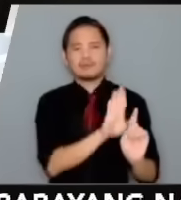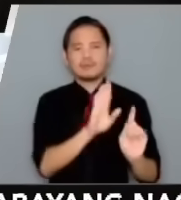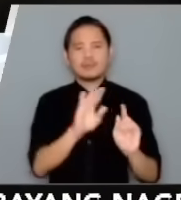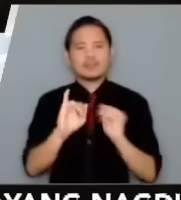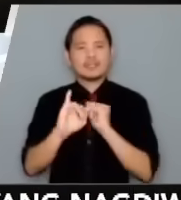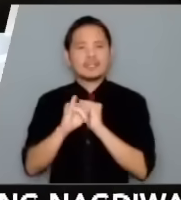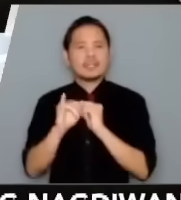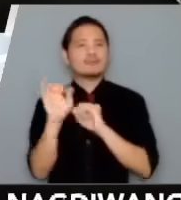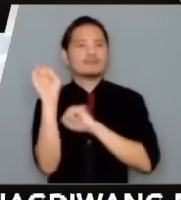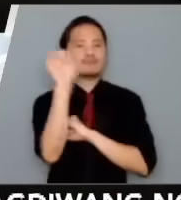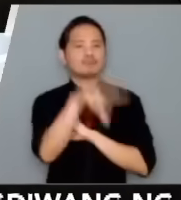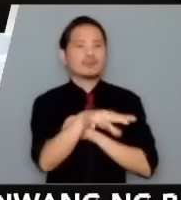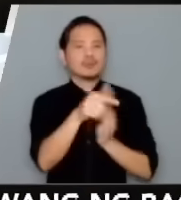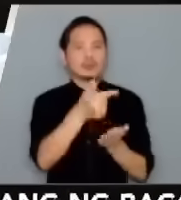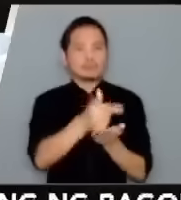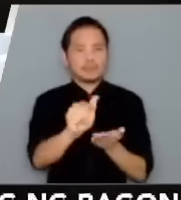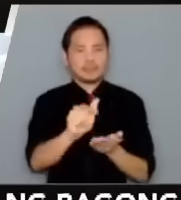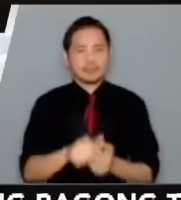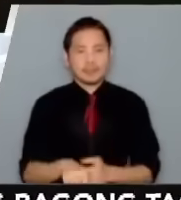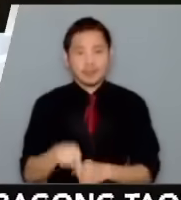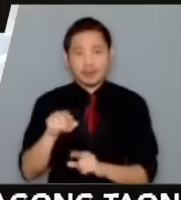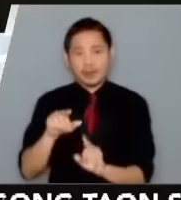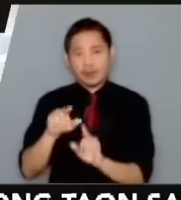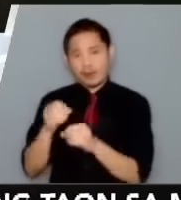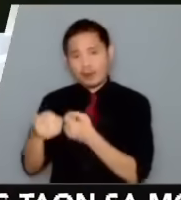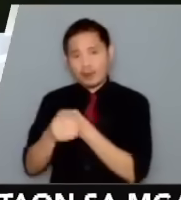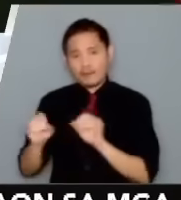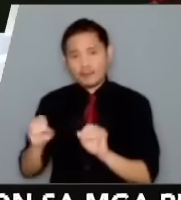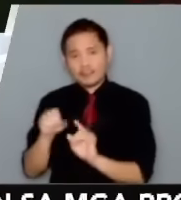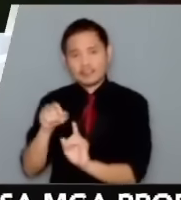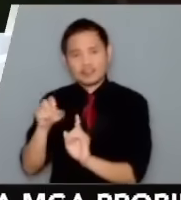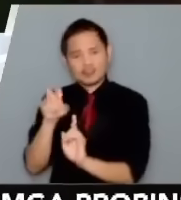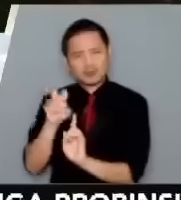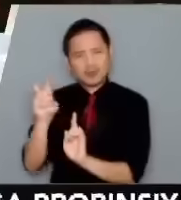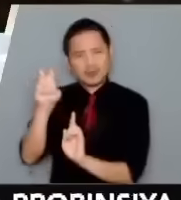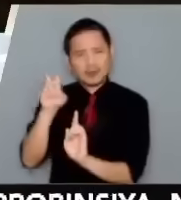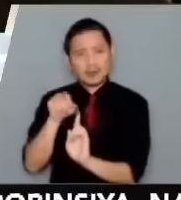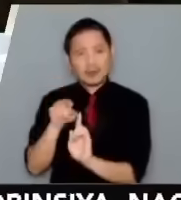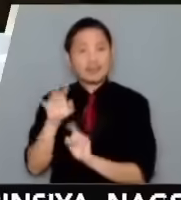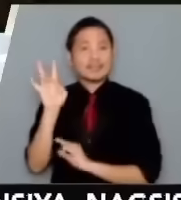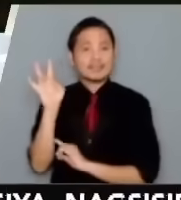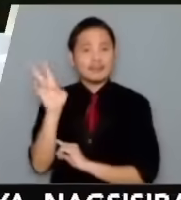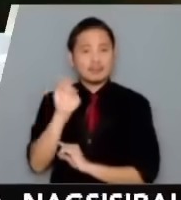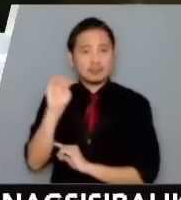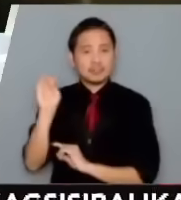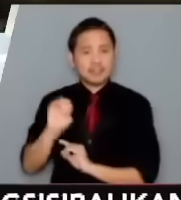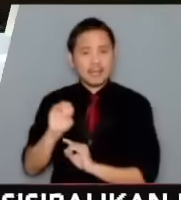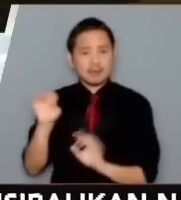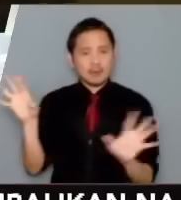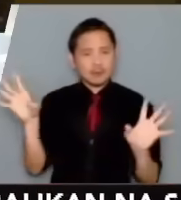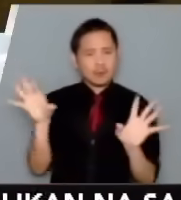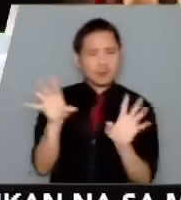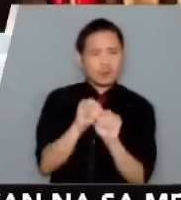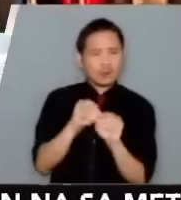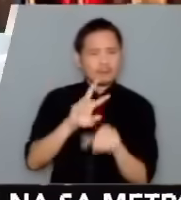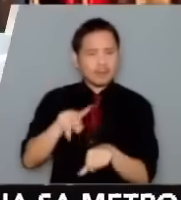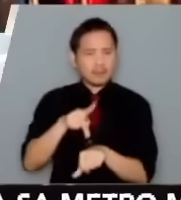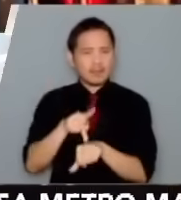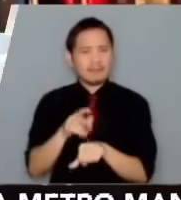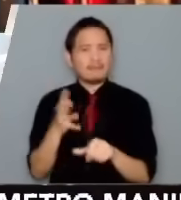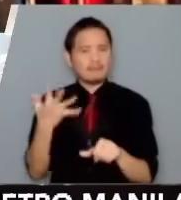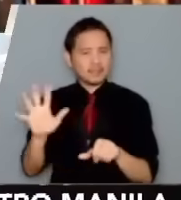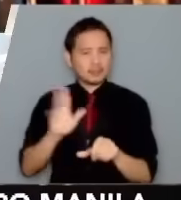sa datos ng Office of Transportation Cooperatives, 70% na ang nag-consolidate ng prangkisa sa buong bansa. Pero sa Metro